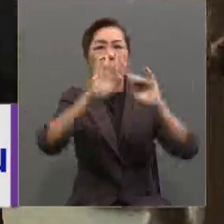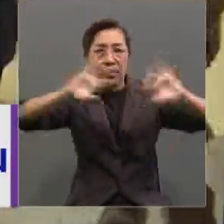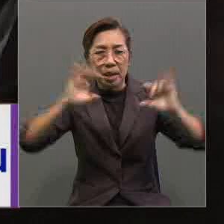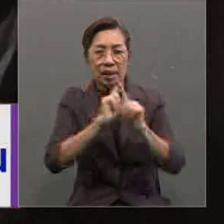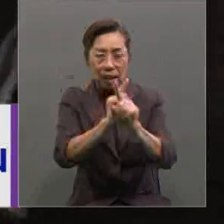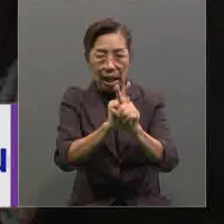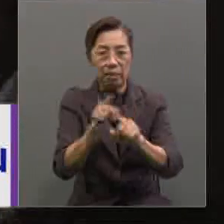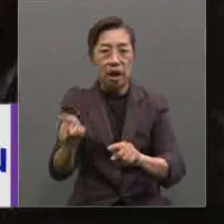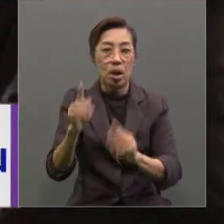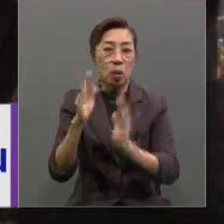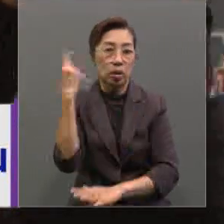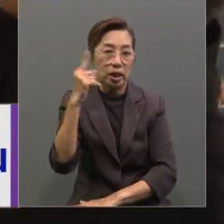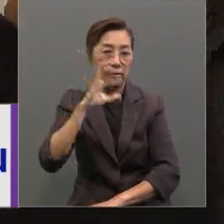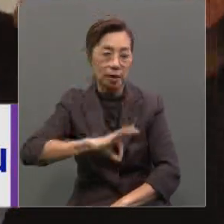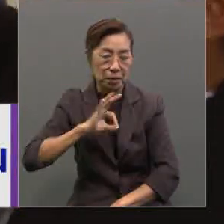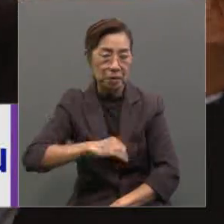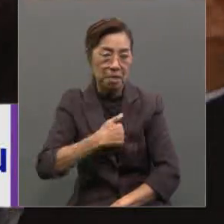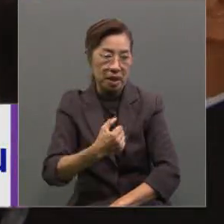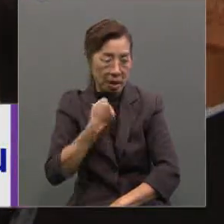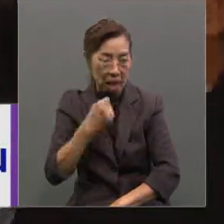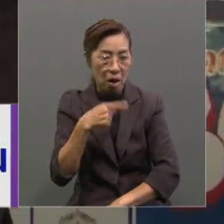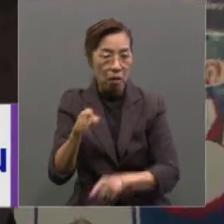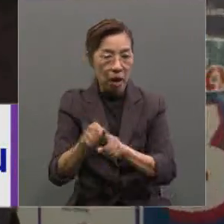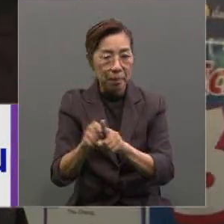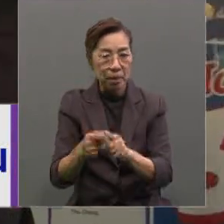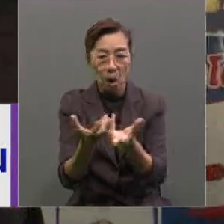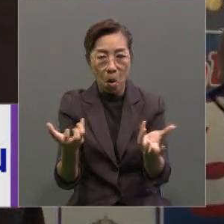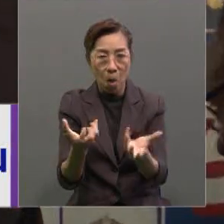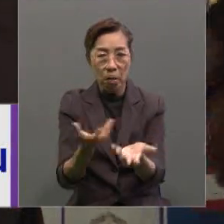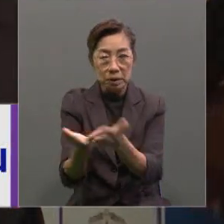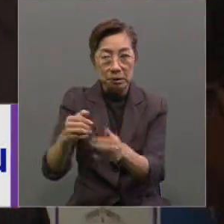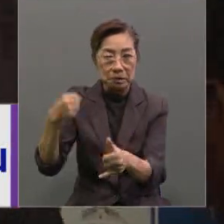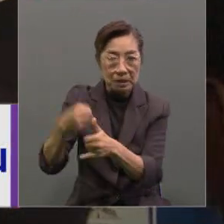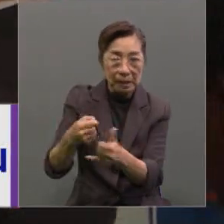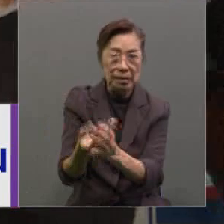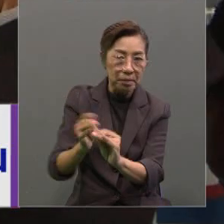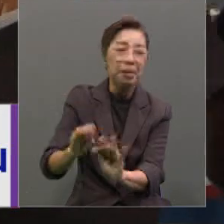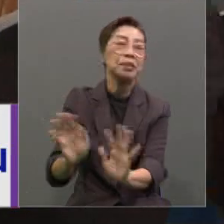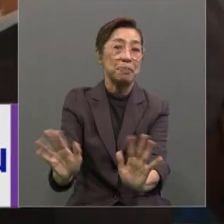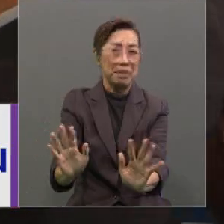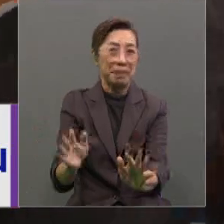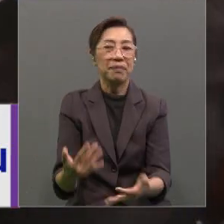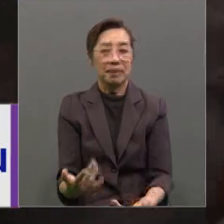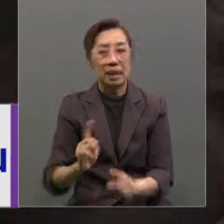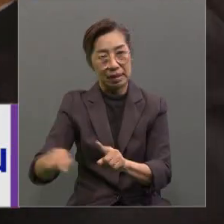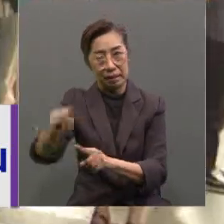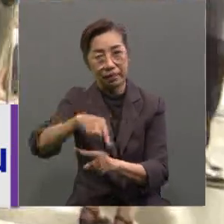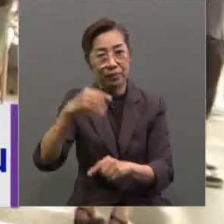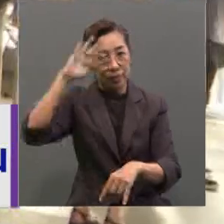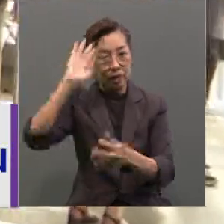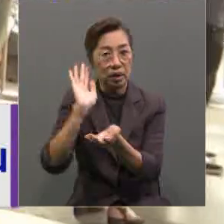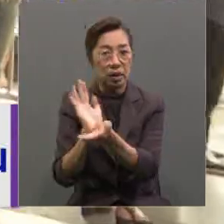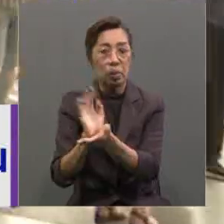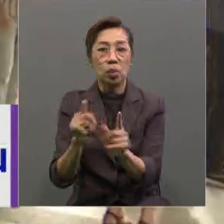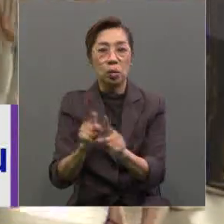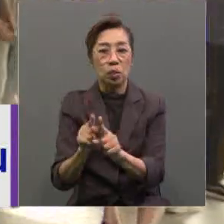ว่านักท่องเที่ยวจะไม่ถูกเอารัดเอาเปรียบทั้งการซื้อสินค้าอาหารและบริการค่ะพลตำรวจตรีพงษ์สยามมีขัน